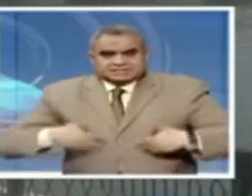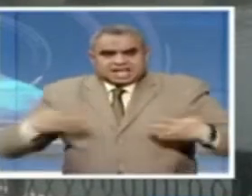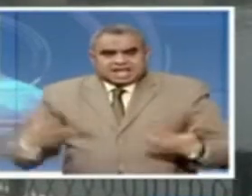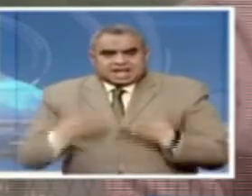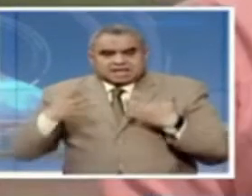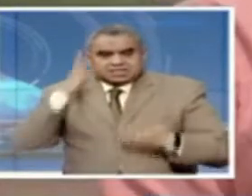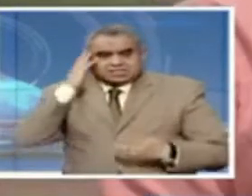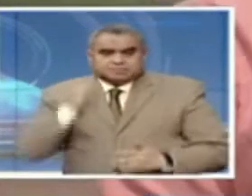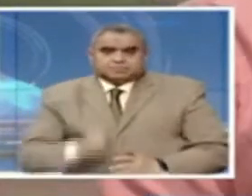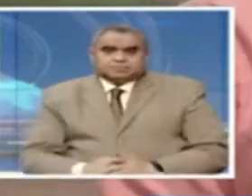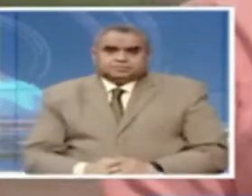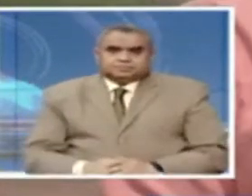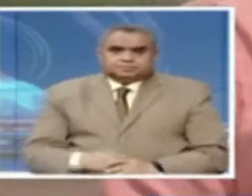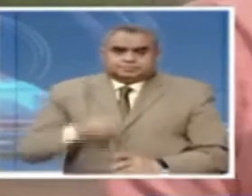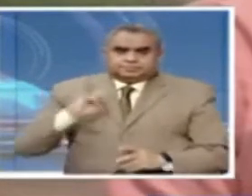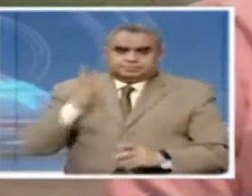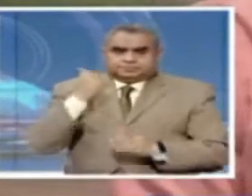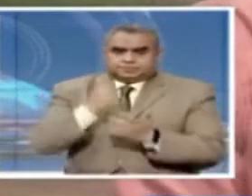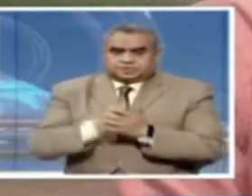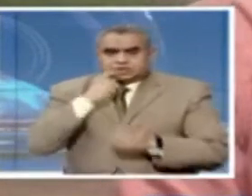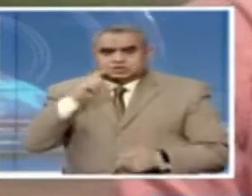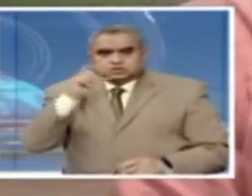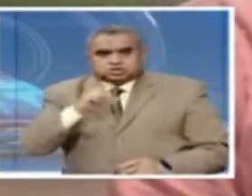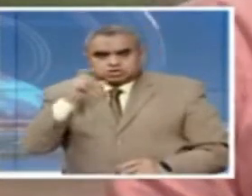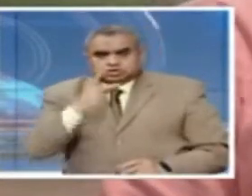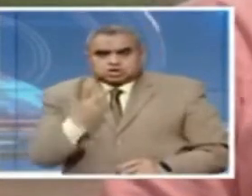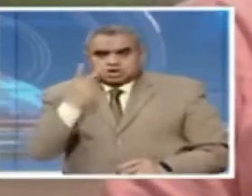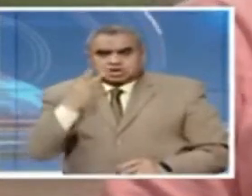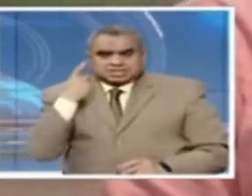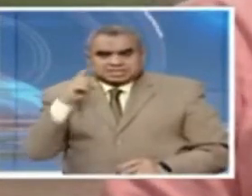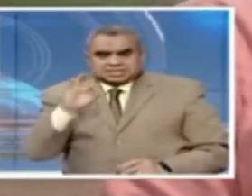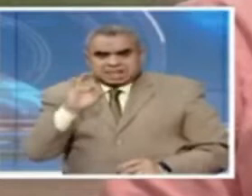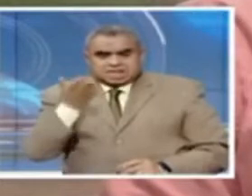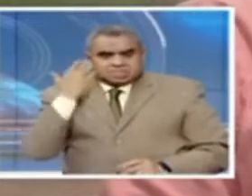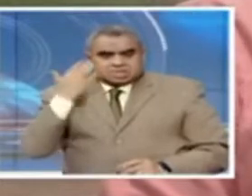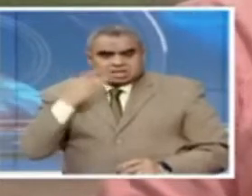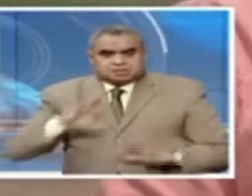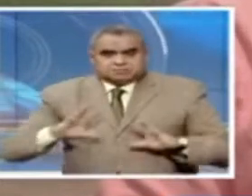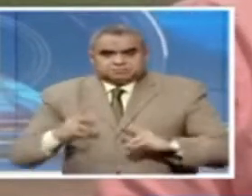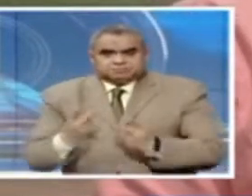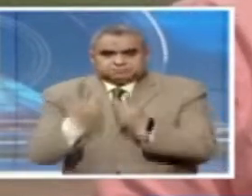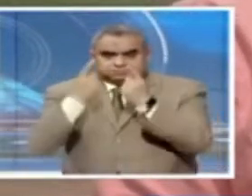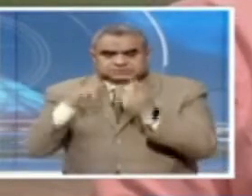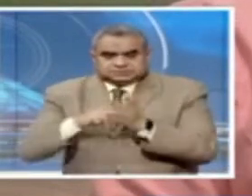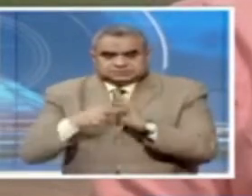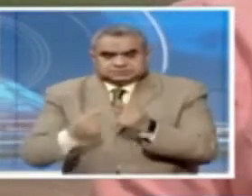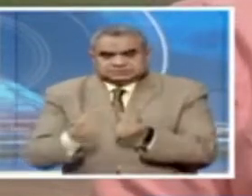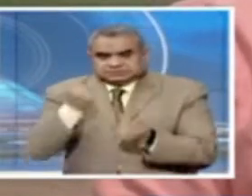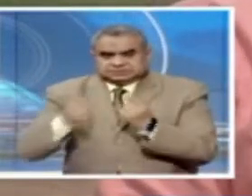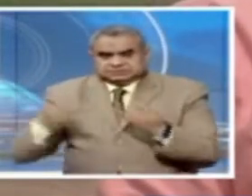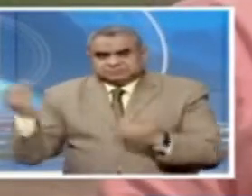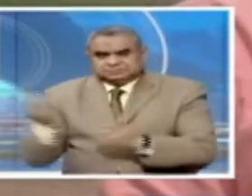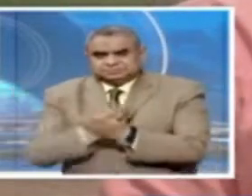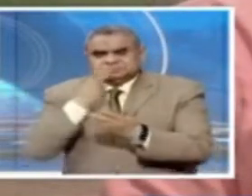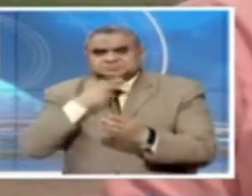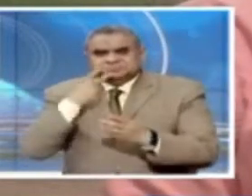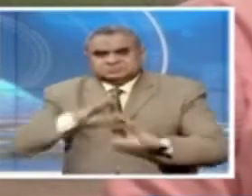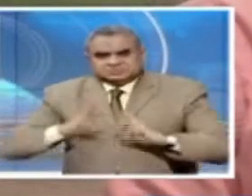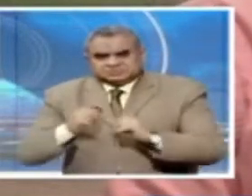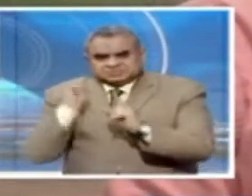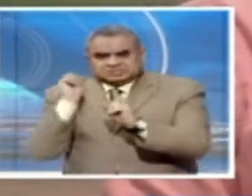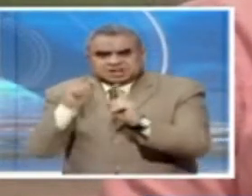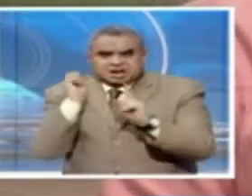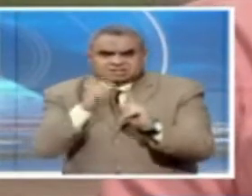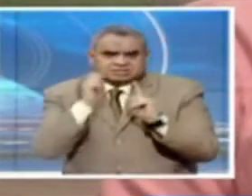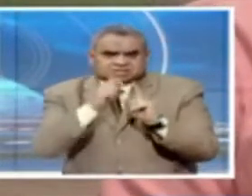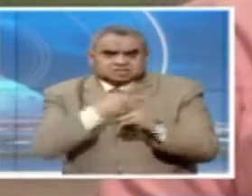بها. بدين استعدادات من أكثر من شهرين ثلاثة، بنجهز الحدائق كلها من أعمال صيانة وأعمال تجديدات وأعمال